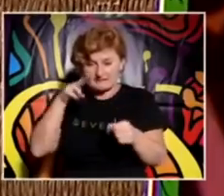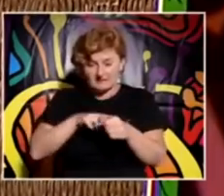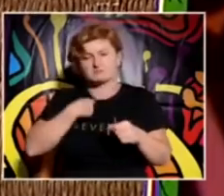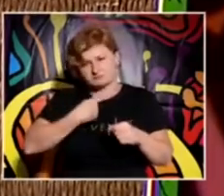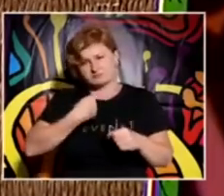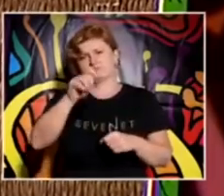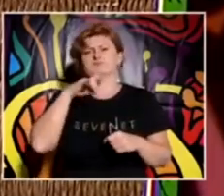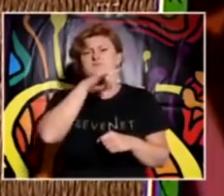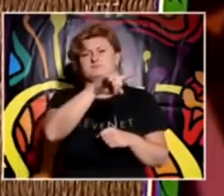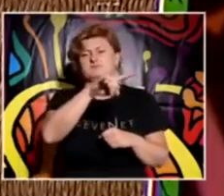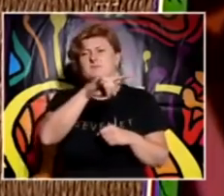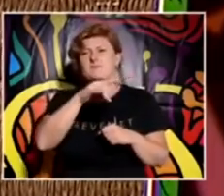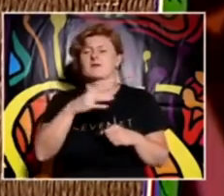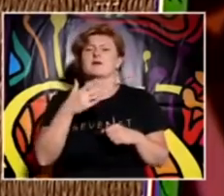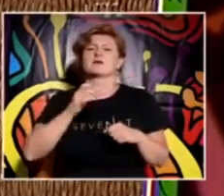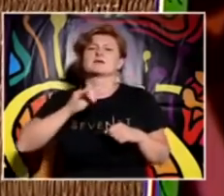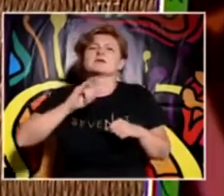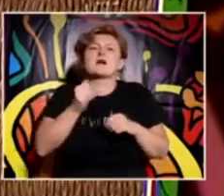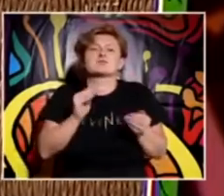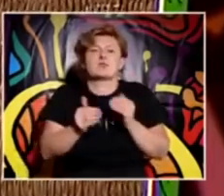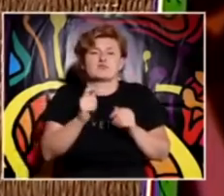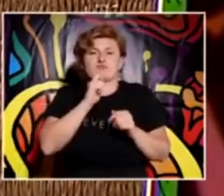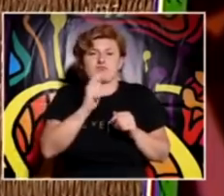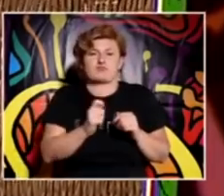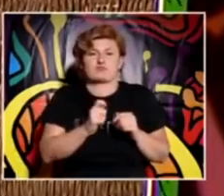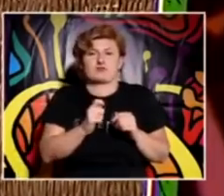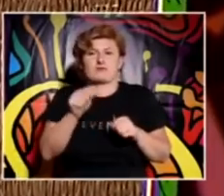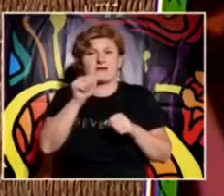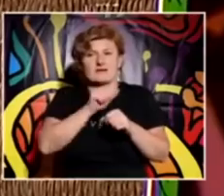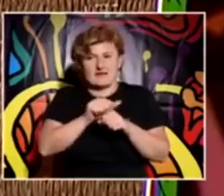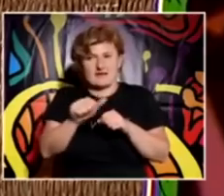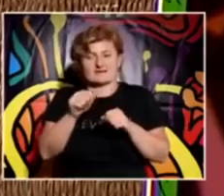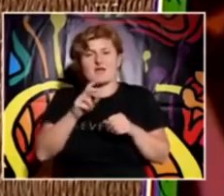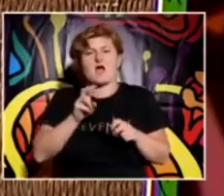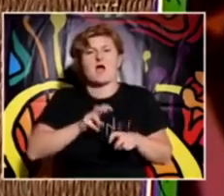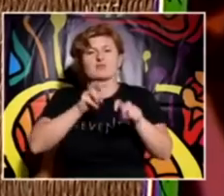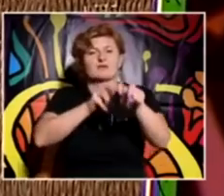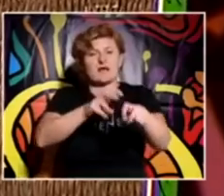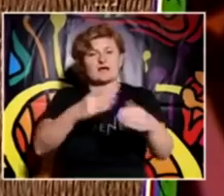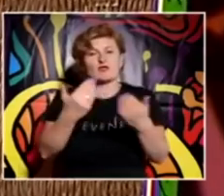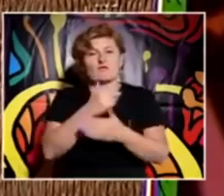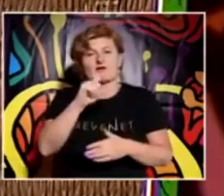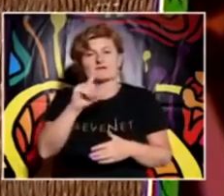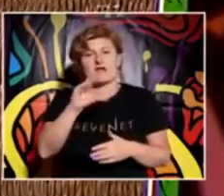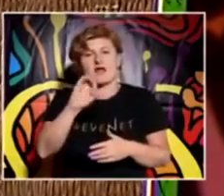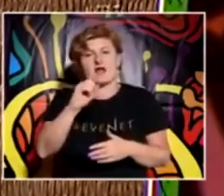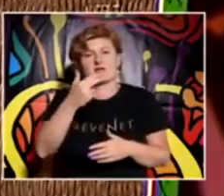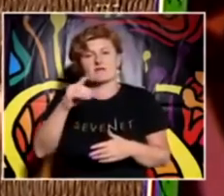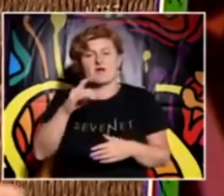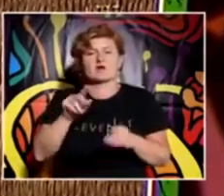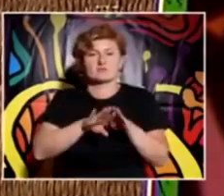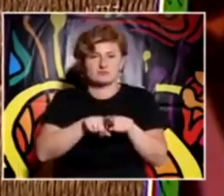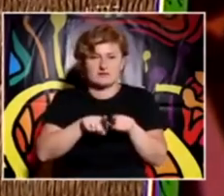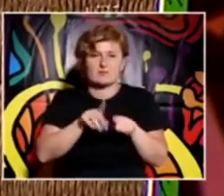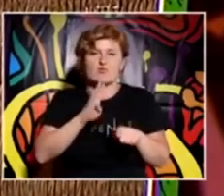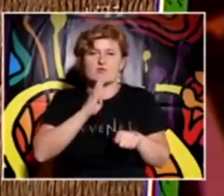No i też jeszcze w jaki sposób podróżujemy. Są na przykład takie patenty szczególnie popularne w Australii, w Nowej Zelandii, w Stanach też, gdzie można